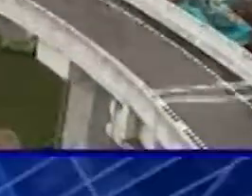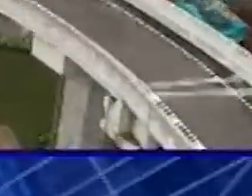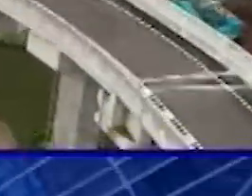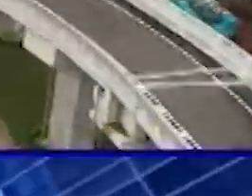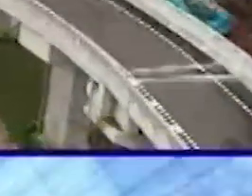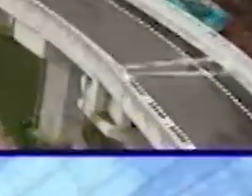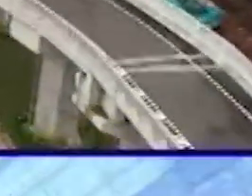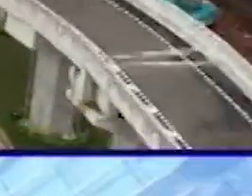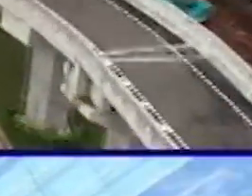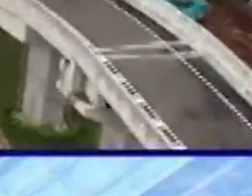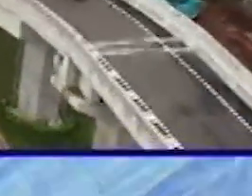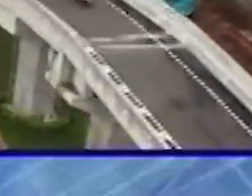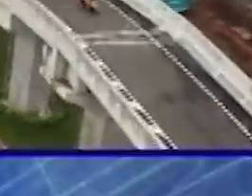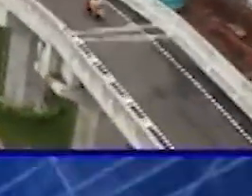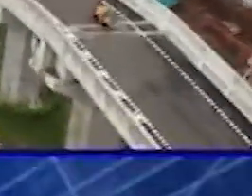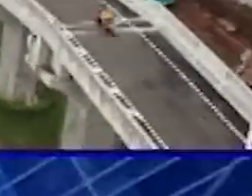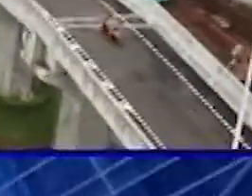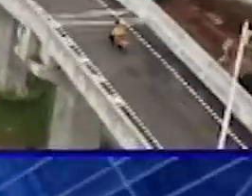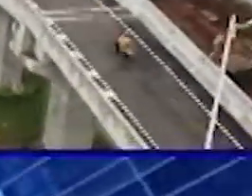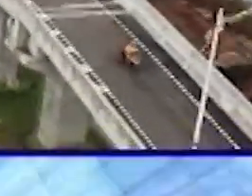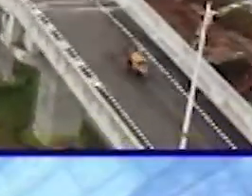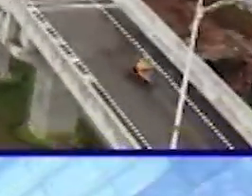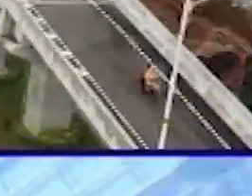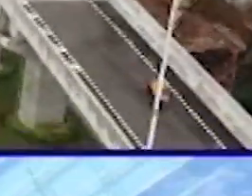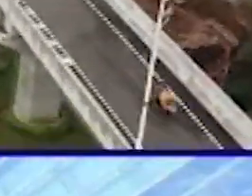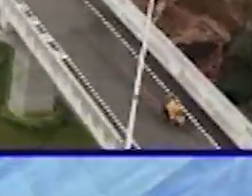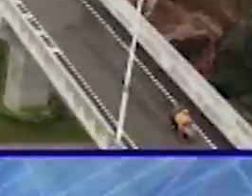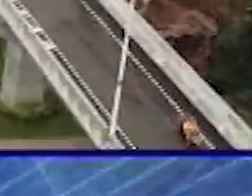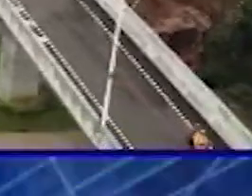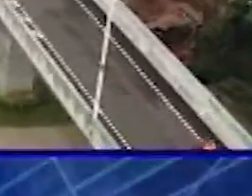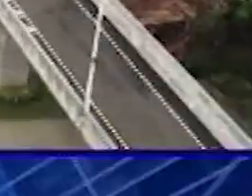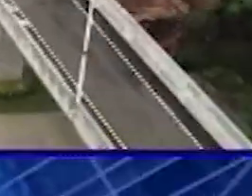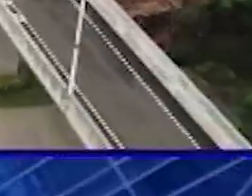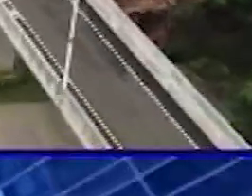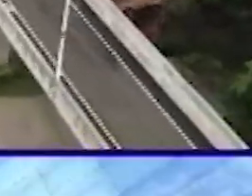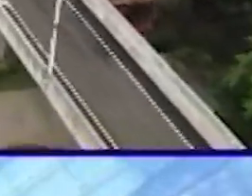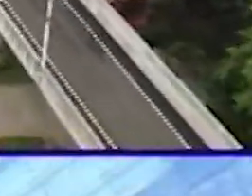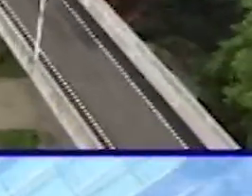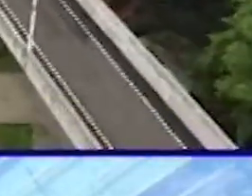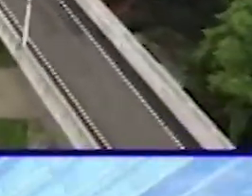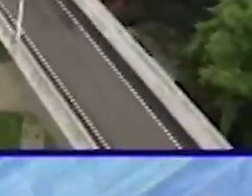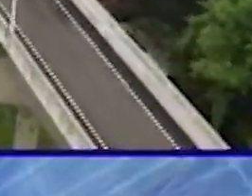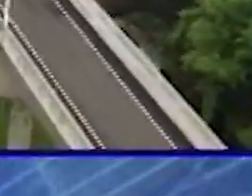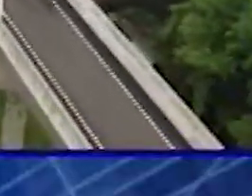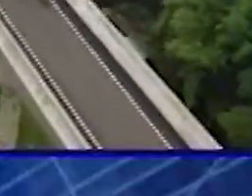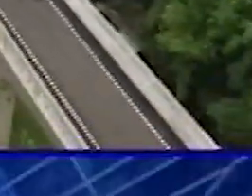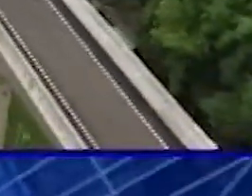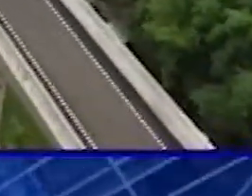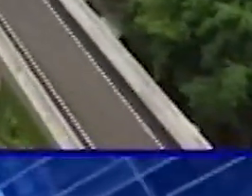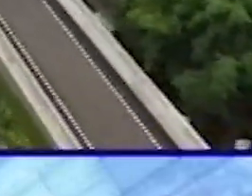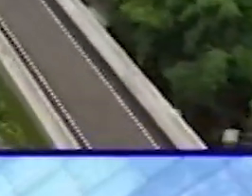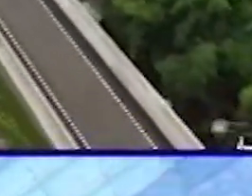meminimalisir kecelakaan lalu-lintas inilah yang kemudian menjadi perhatian kami karena berdasarkan pantauan kami sangat minim sekali